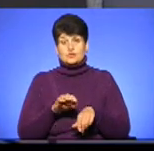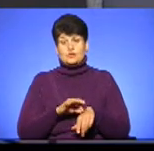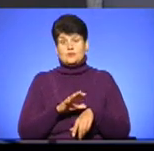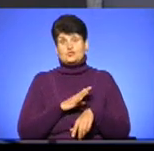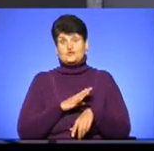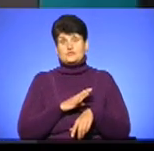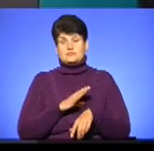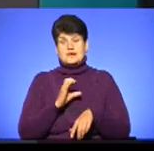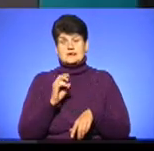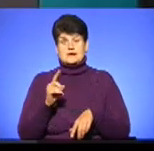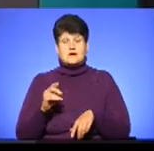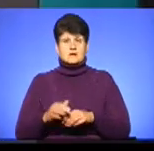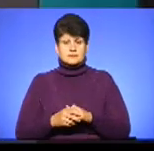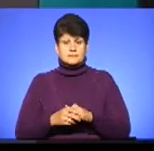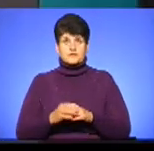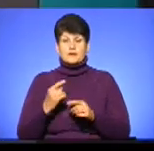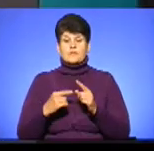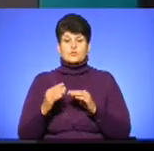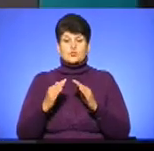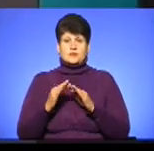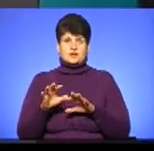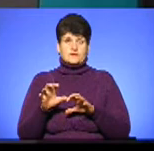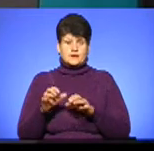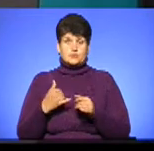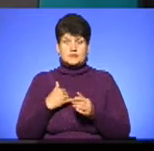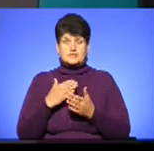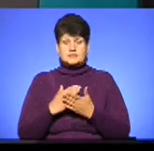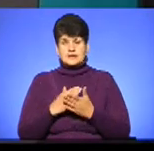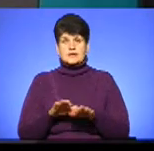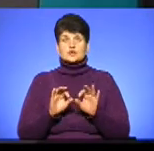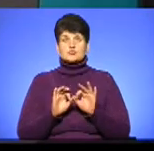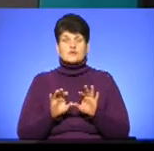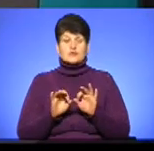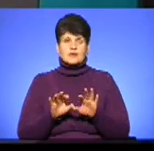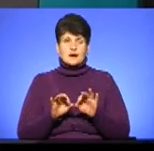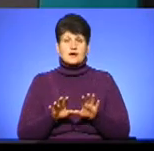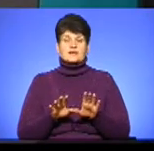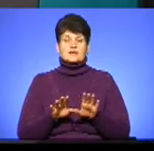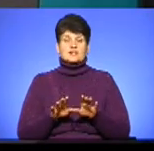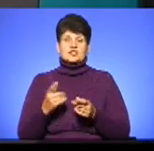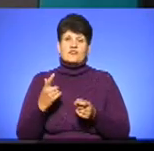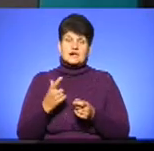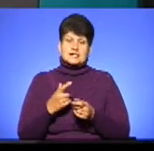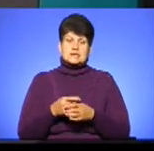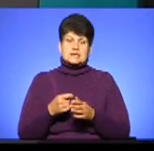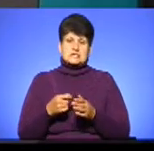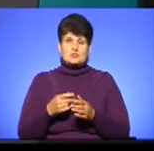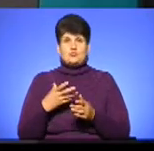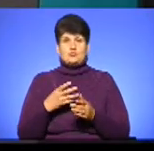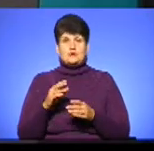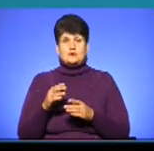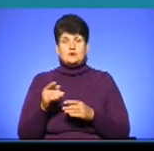хворий на сказ. Повернемося ще до домашніх тварин. У нас є сюжет, де розповідається, чи вакцинують тернополяни своїх домашніх